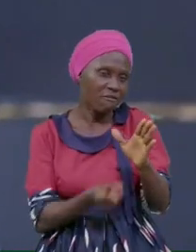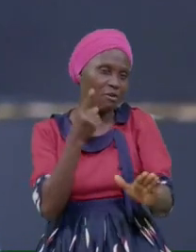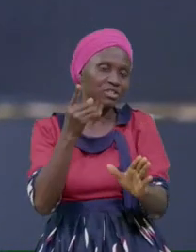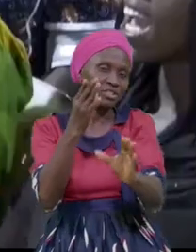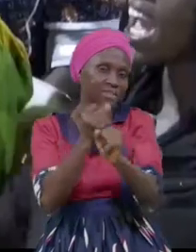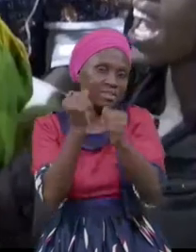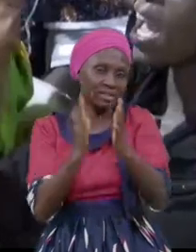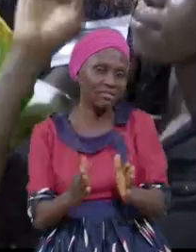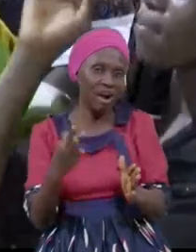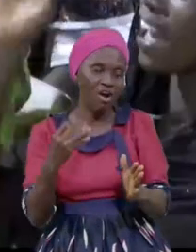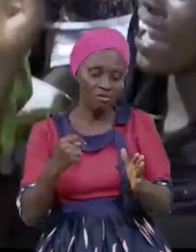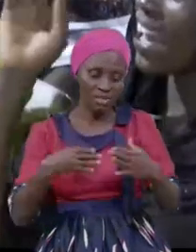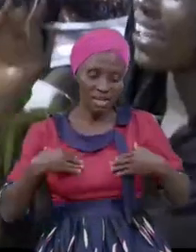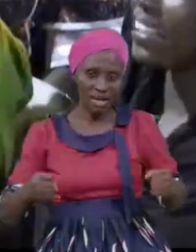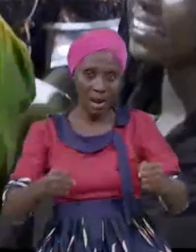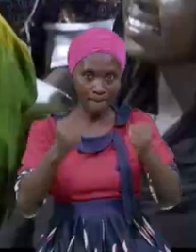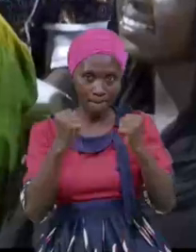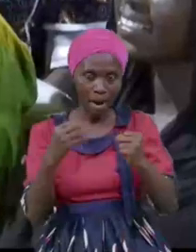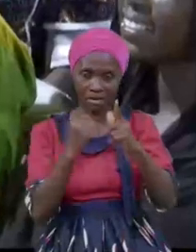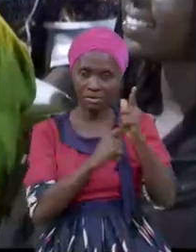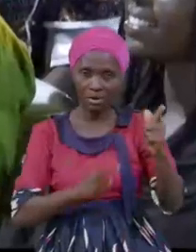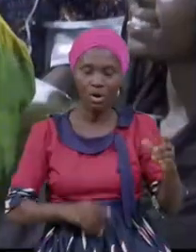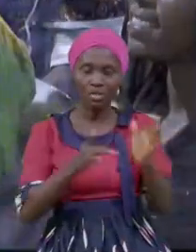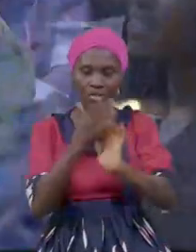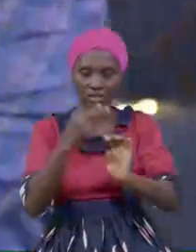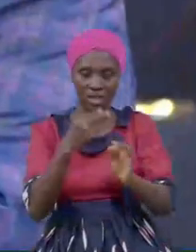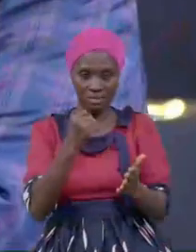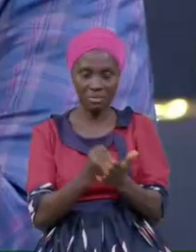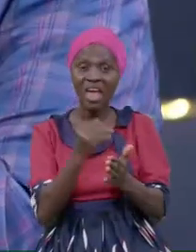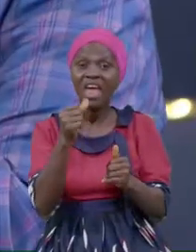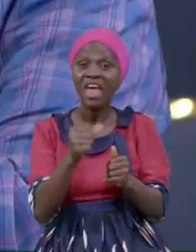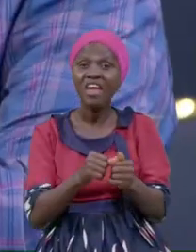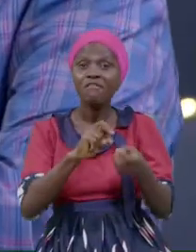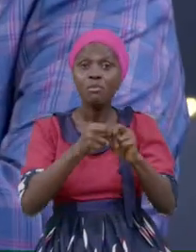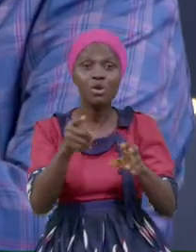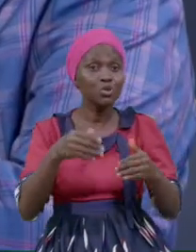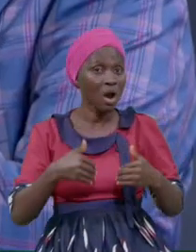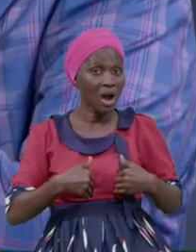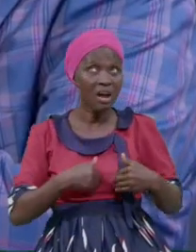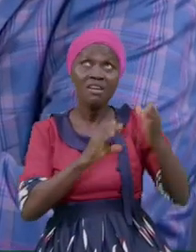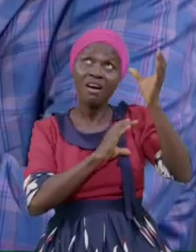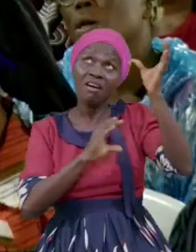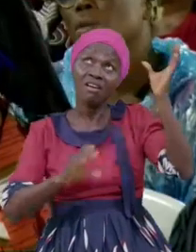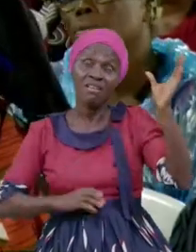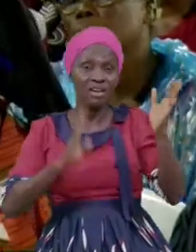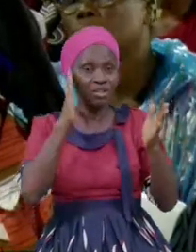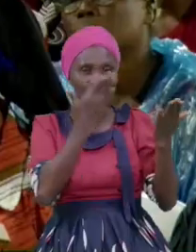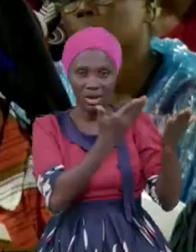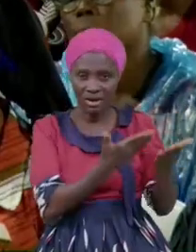puissance de guérison du Seigneur. Et tout problème que tu as, Christ va tout prendre pour